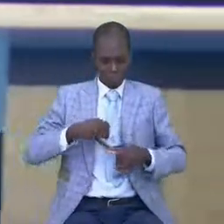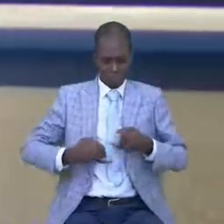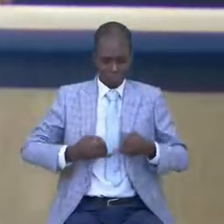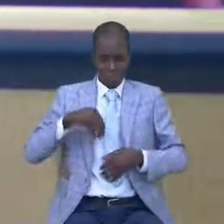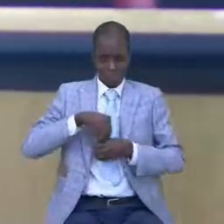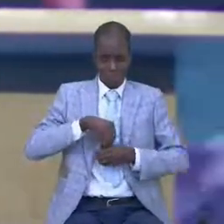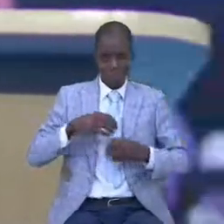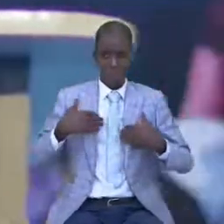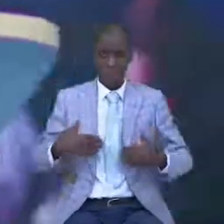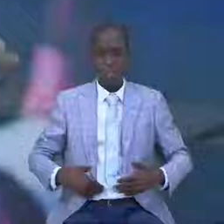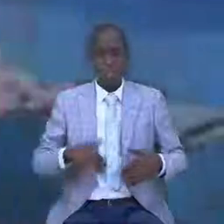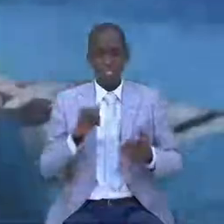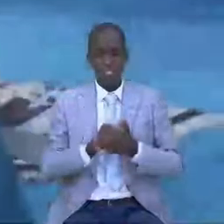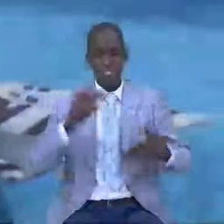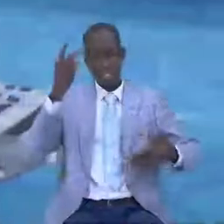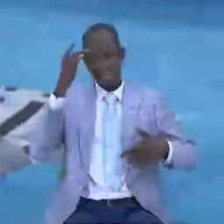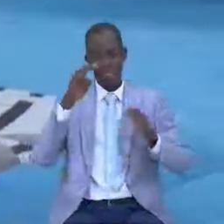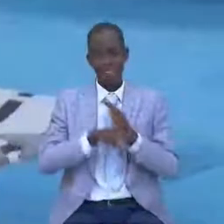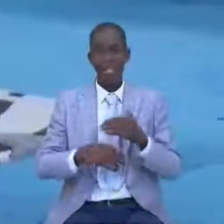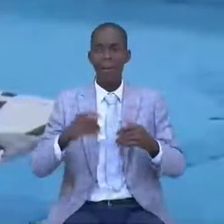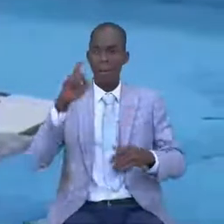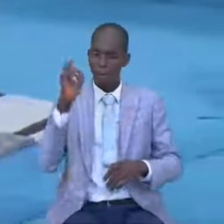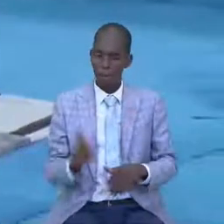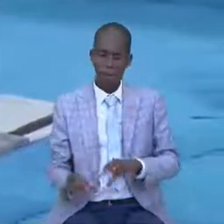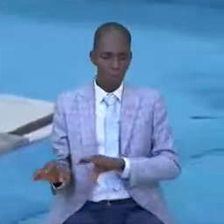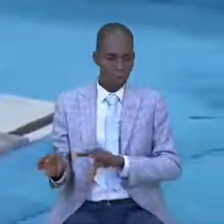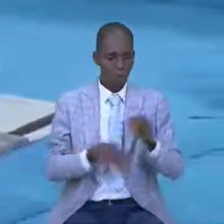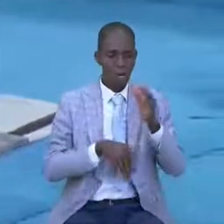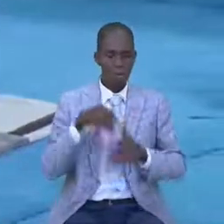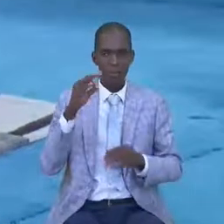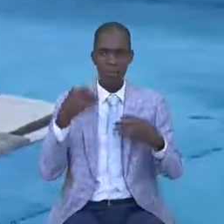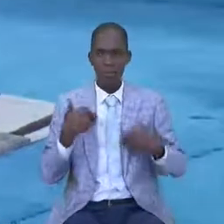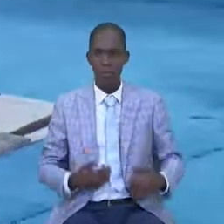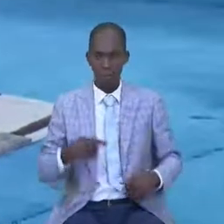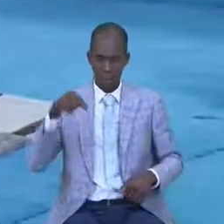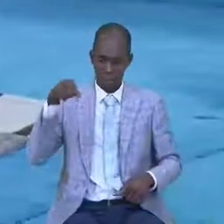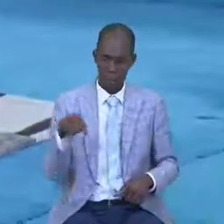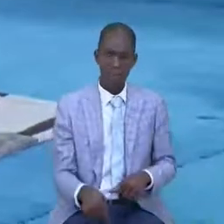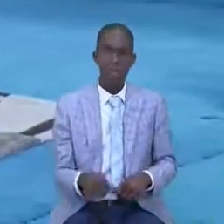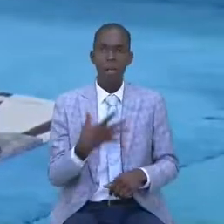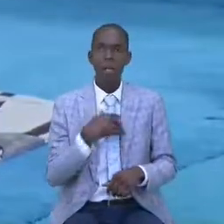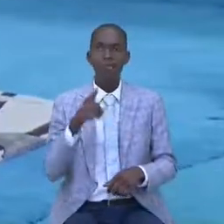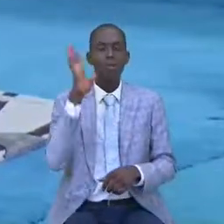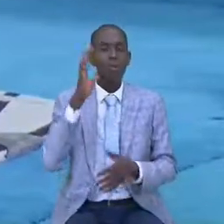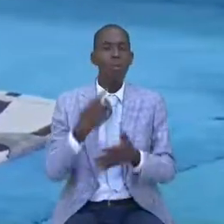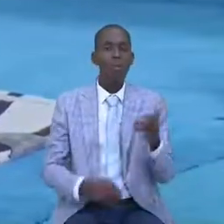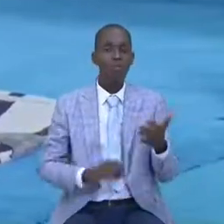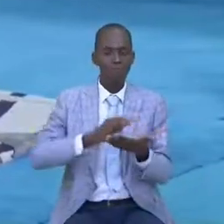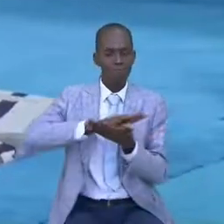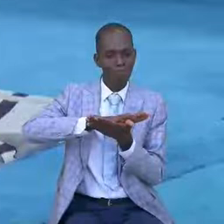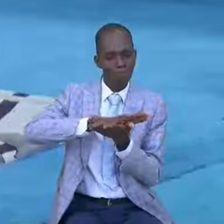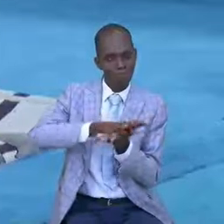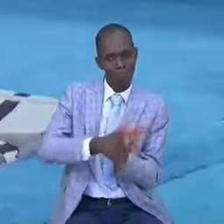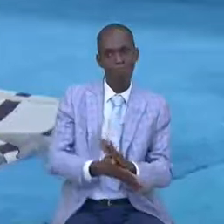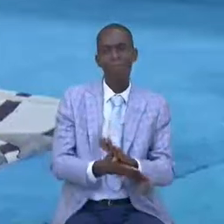de vos pieds, de votre ventre, des intestins. Cette maladie-là doit se déplacer pour se mettre sous